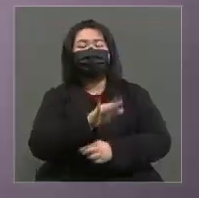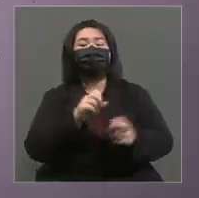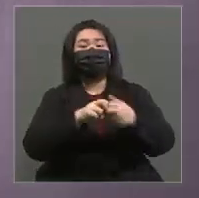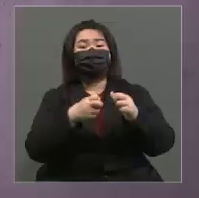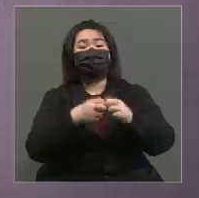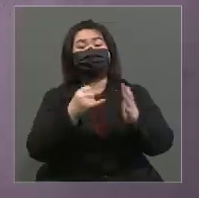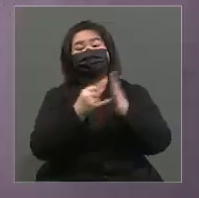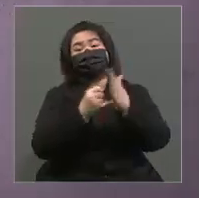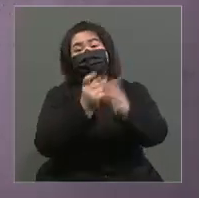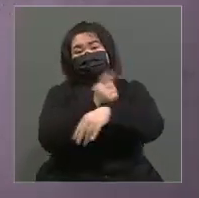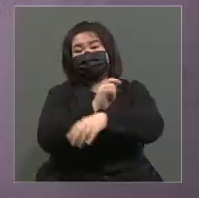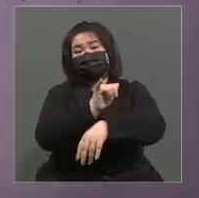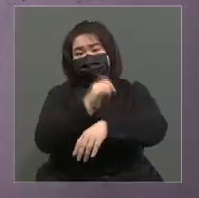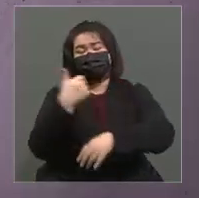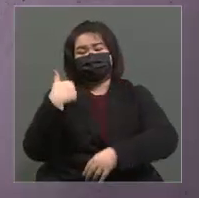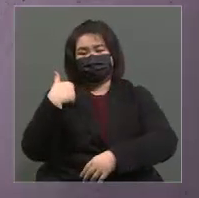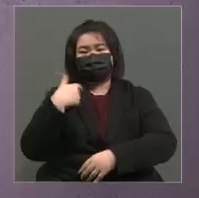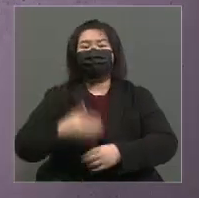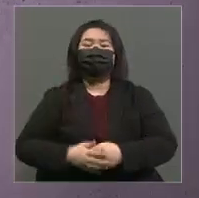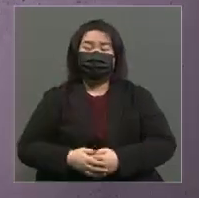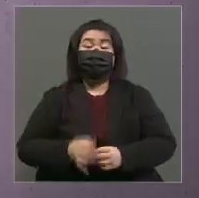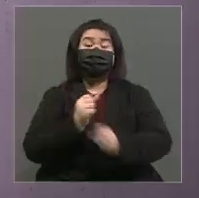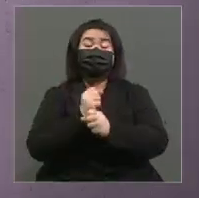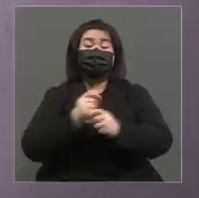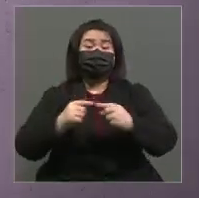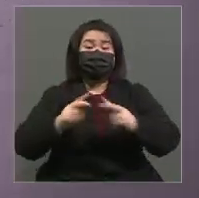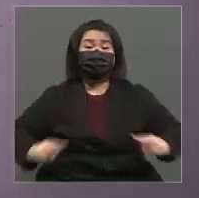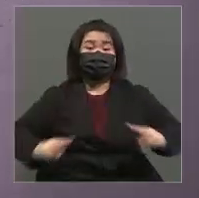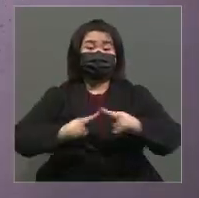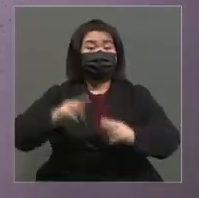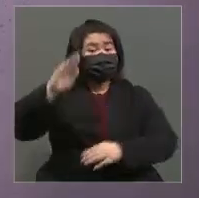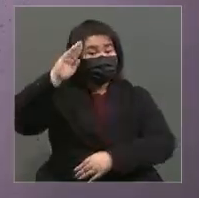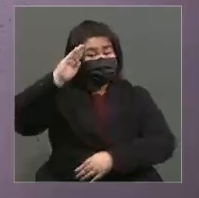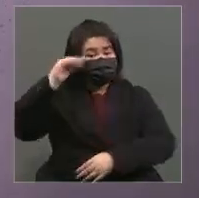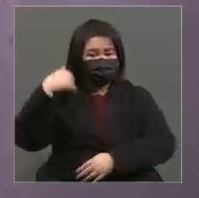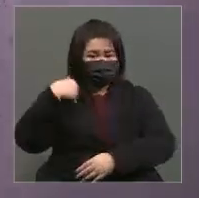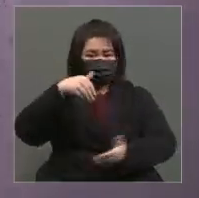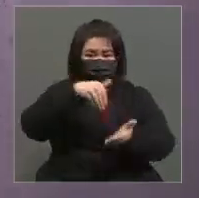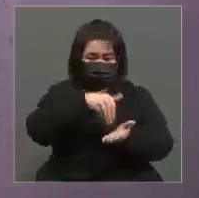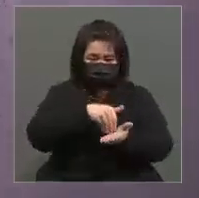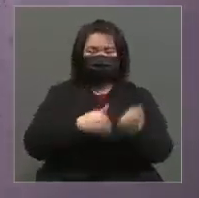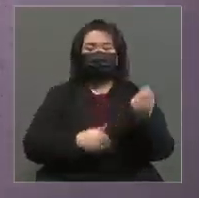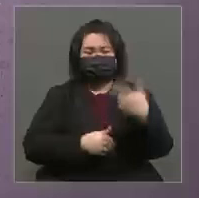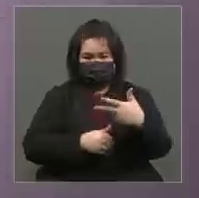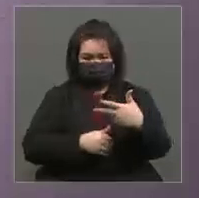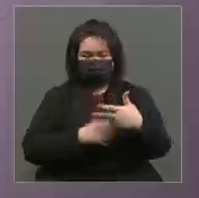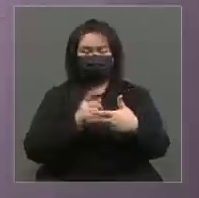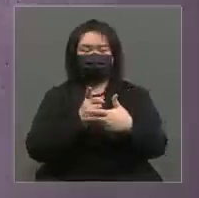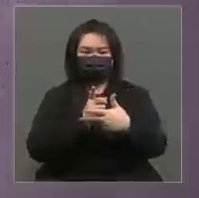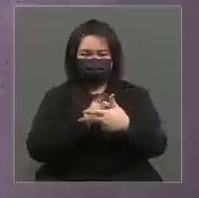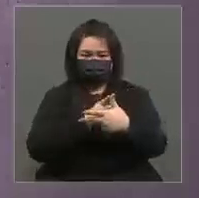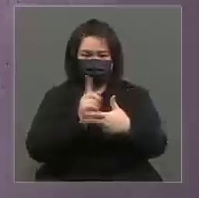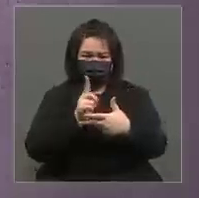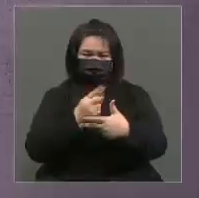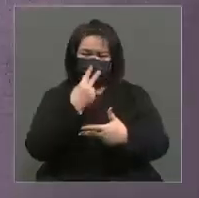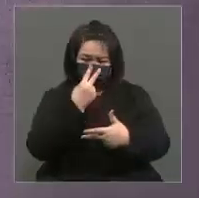จังหวัดพระนครศรีอยุธยาครับในฐานะรัฐมนตรีว่าการกระทรวงกลาโหมลงพื้นที่ 3จุดด้วยกันนะครับซึ่งพื้นที่ที่ลงพื้นที่เนี่ยถือเป็น